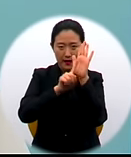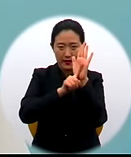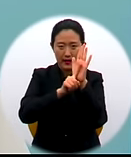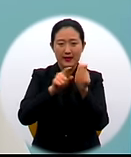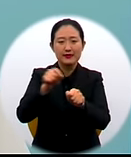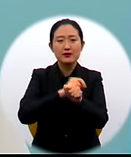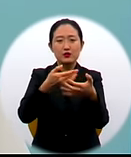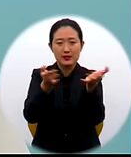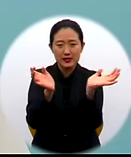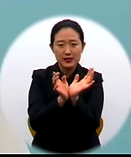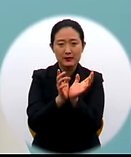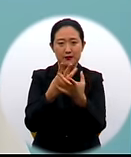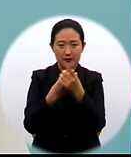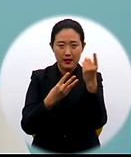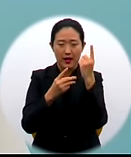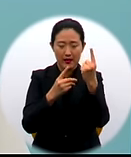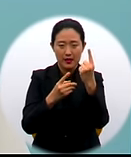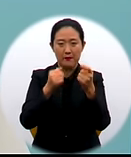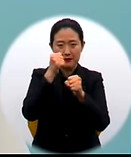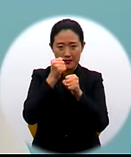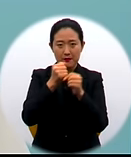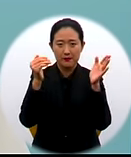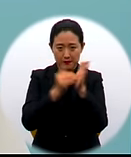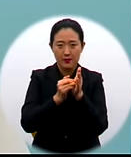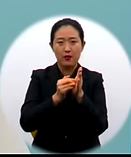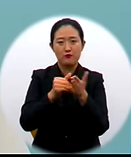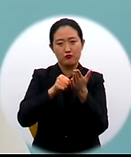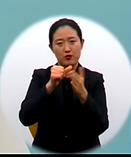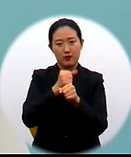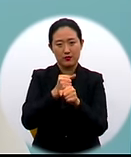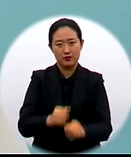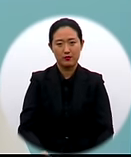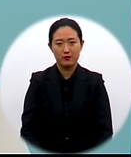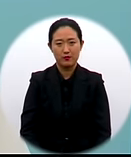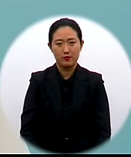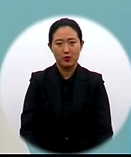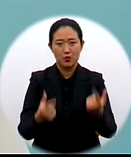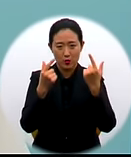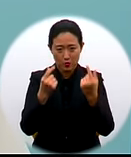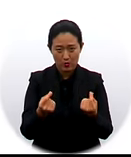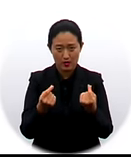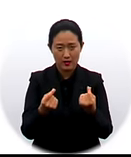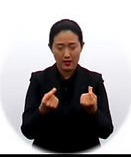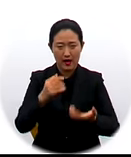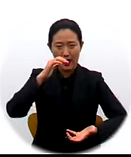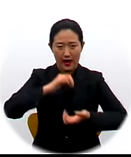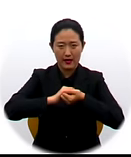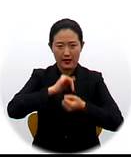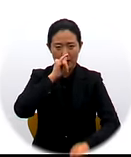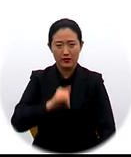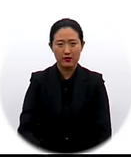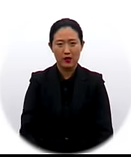그리고 나서 동일한 신제품들도 생산해내는 것도 한계에 오죠. 그러면 마케터들이 그때부터 뭘 하냐. 전문용어로 프로모션 코드를 잡는다고